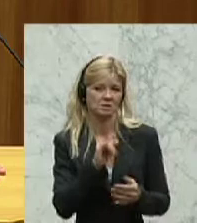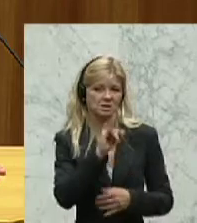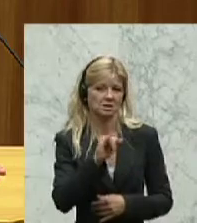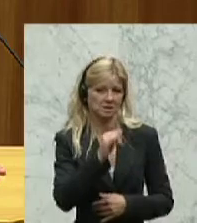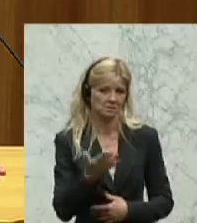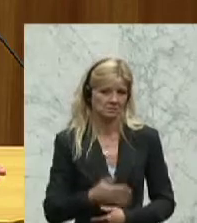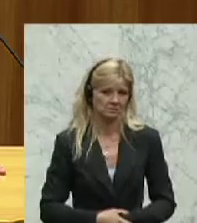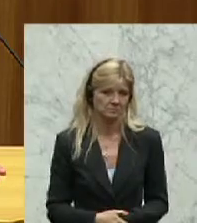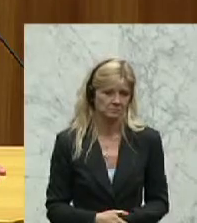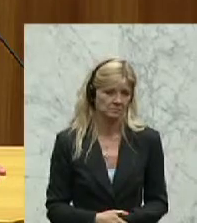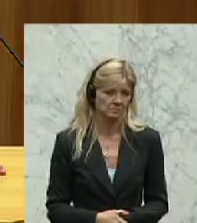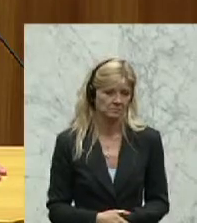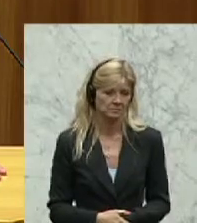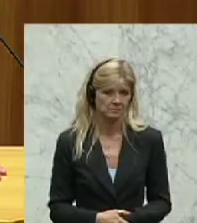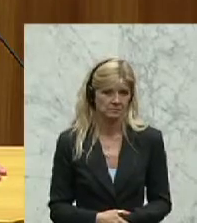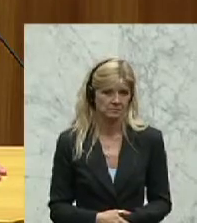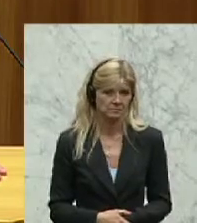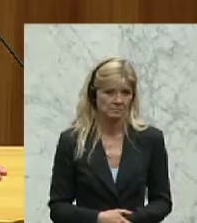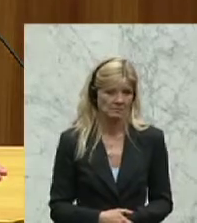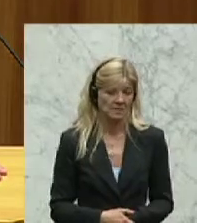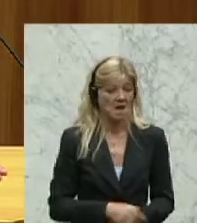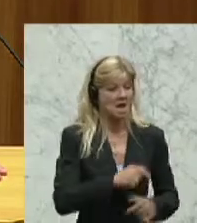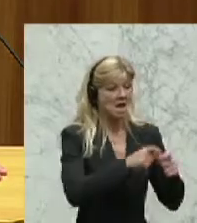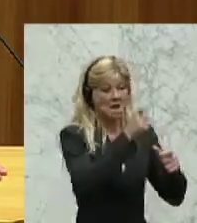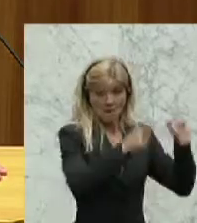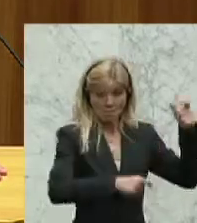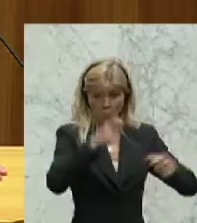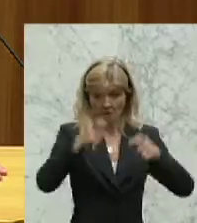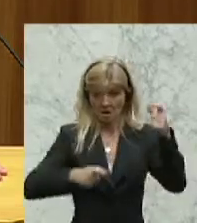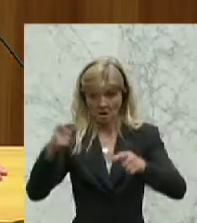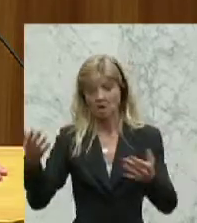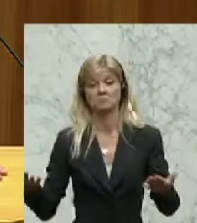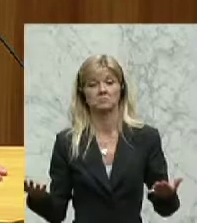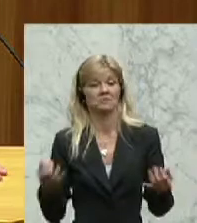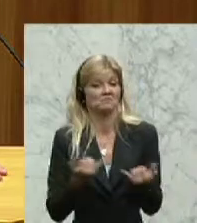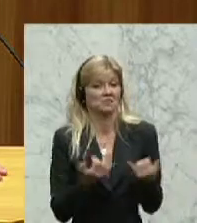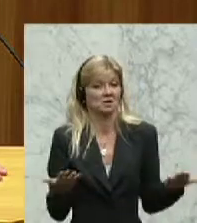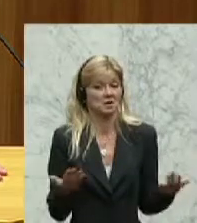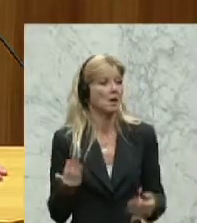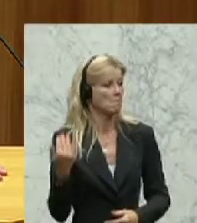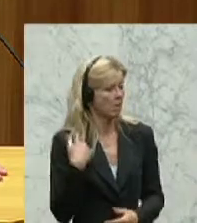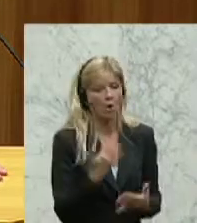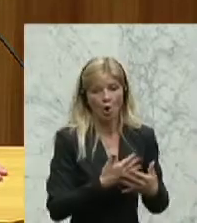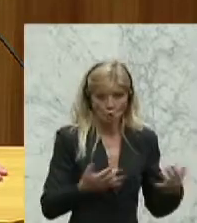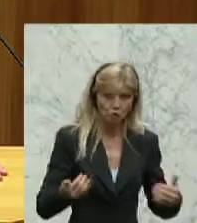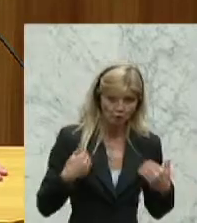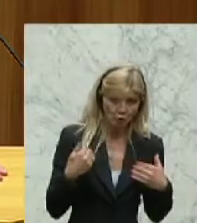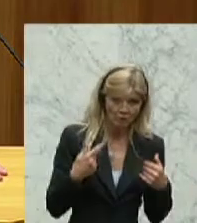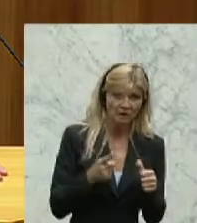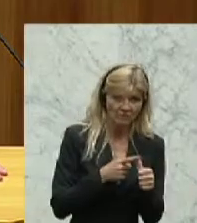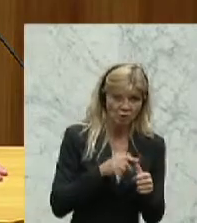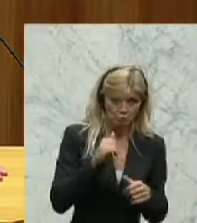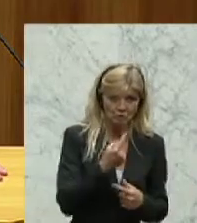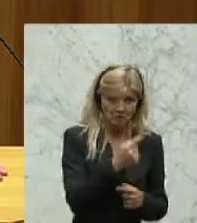immobilien die bauern die während sie vor allem wenn sie noch 9 und noch mehr grundsteuer leisten